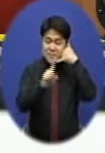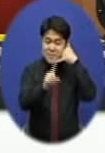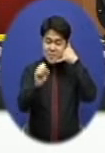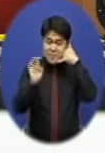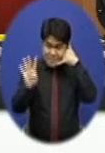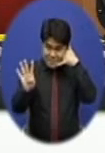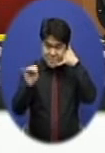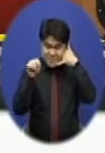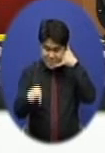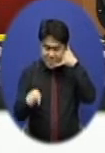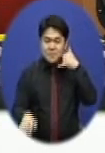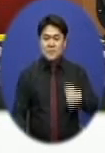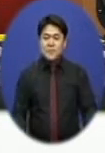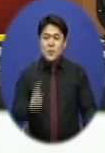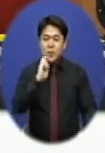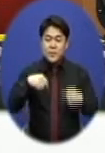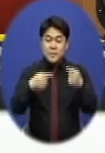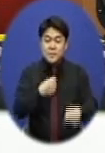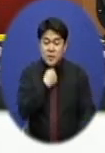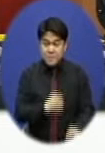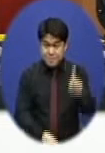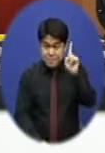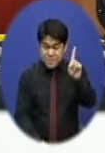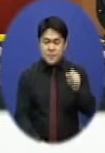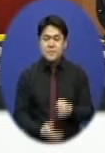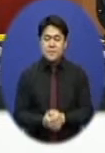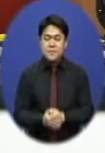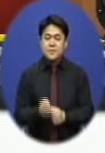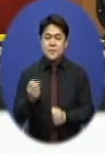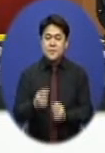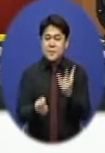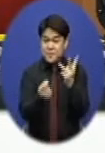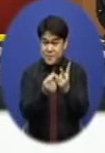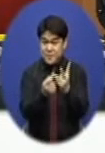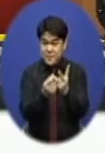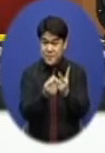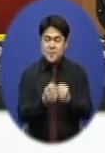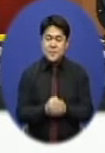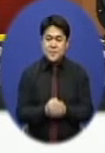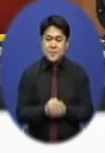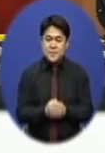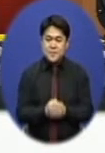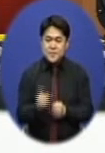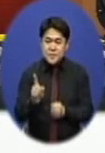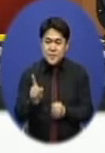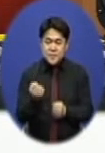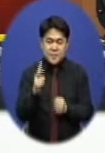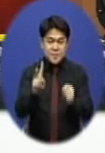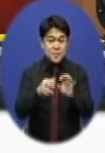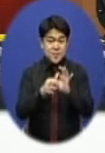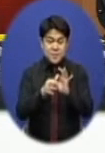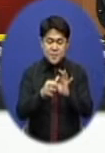ARS-060-608-1004번을 들어오시면 됩니다. 네. 노래 참여는 1번, 그리고 3번 무반주 노래 부르기는 방송에 참여해